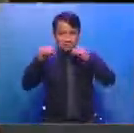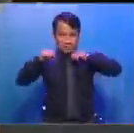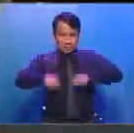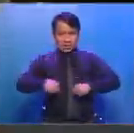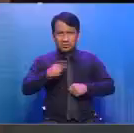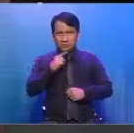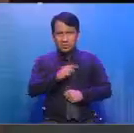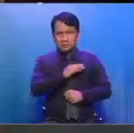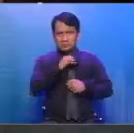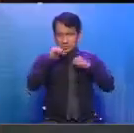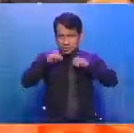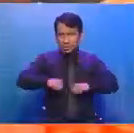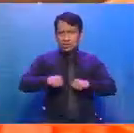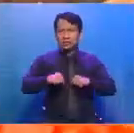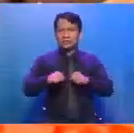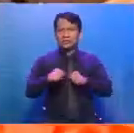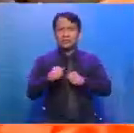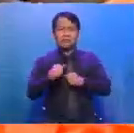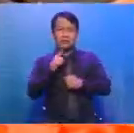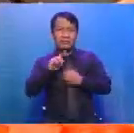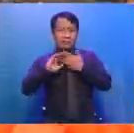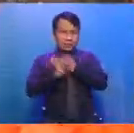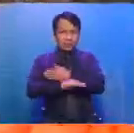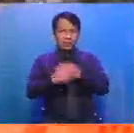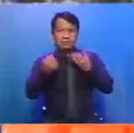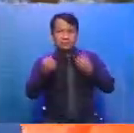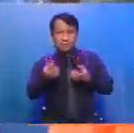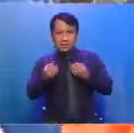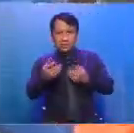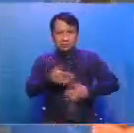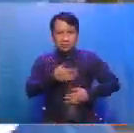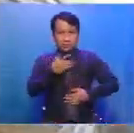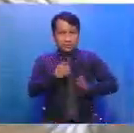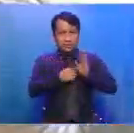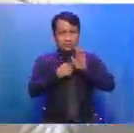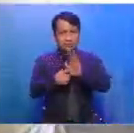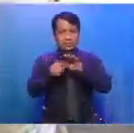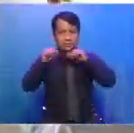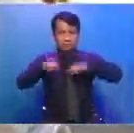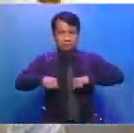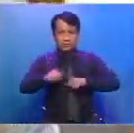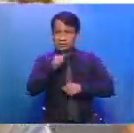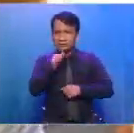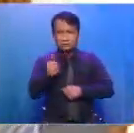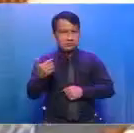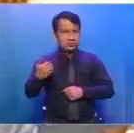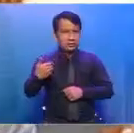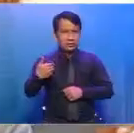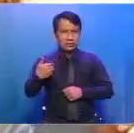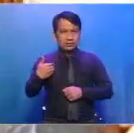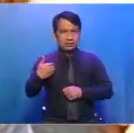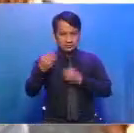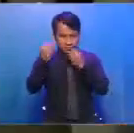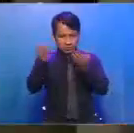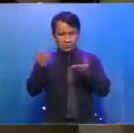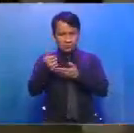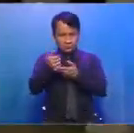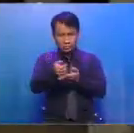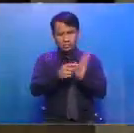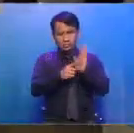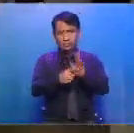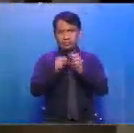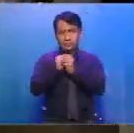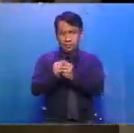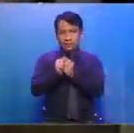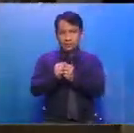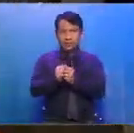Kakayanin daw nilang makabangong muli, lalo't marami ang nagparamdam sa kanila na hindi sila nag-iisa. Maraming salamat